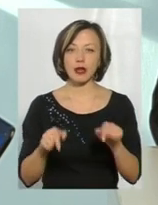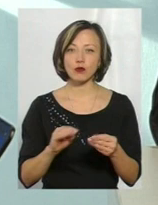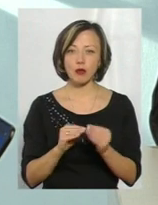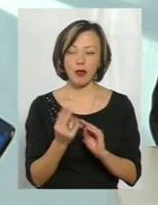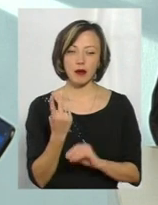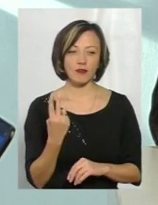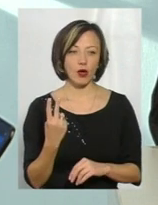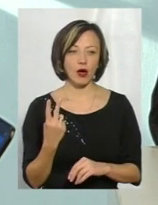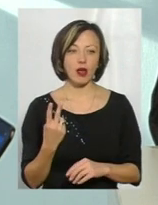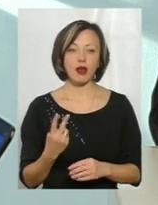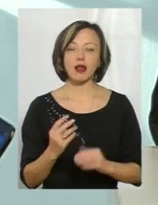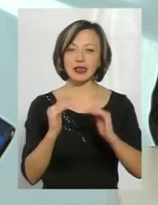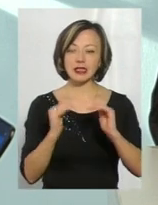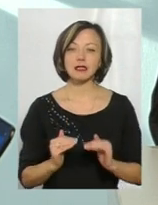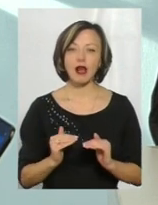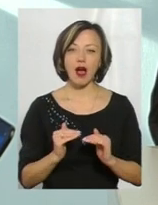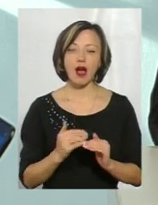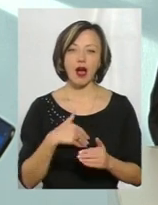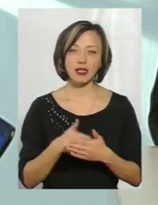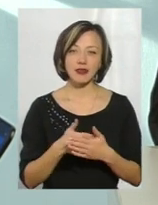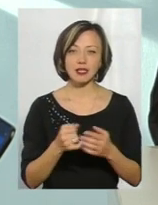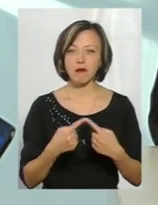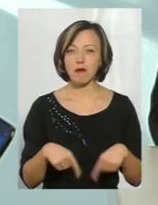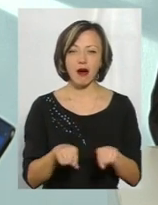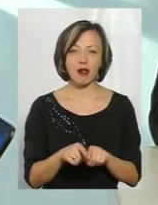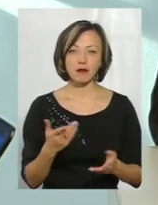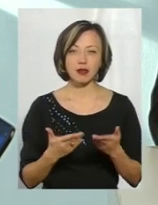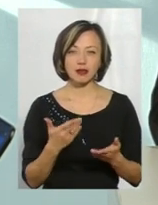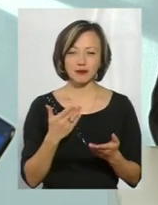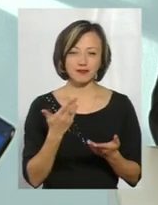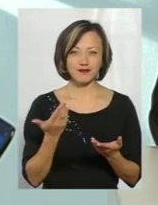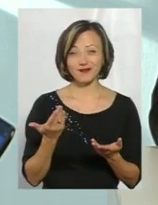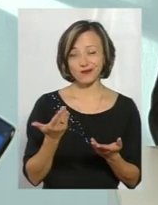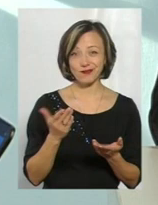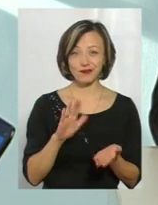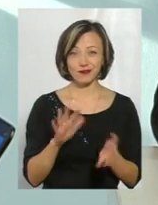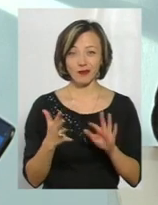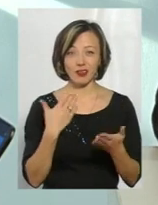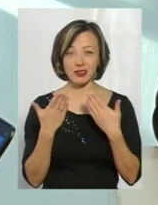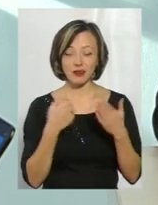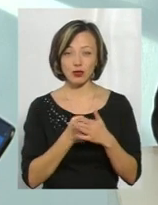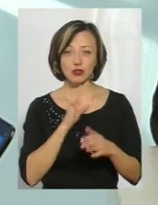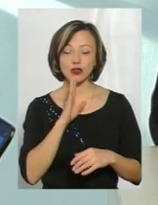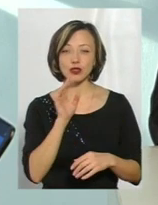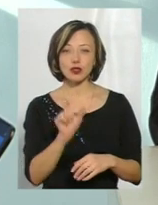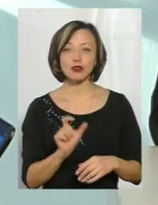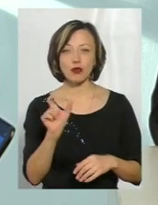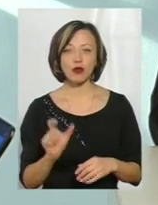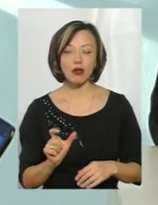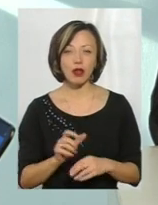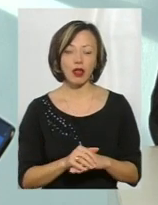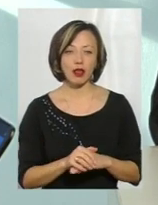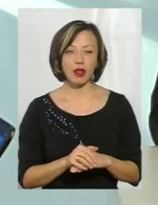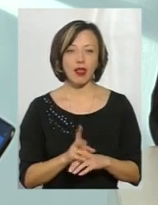двояка. Насправді низька активність, і партії, напевно, що предвзято більше ставляться. Але я от стосовно